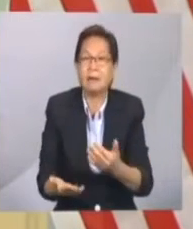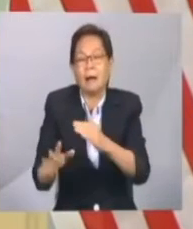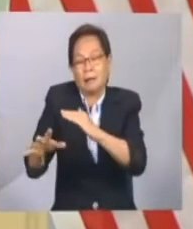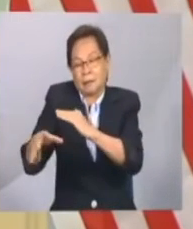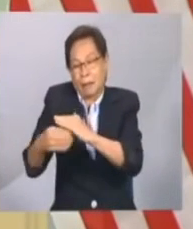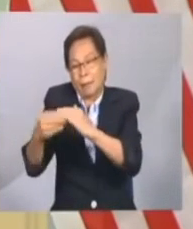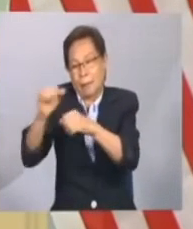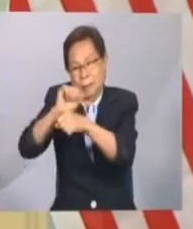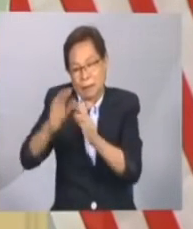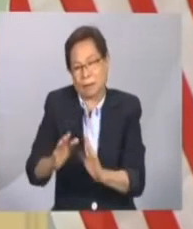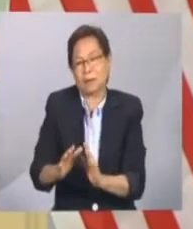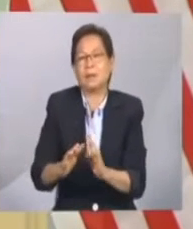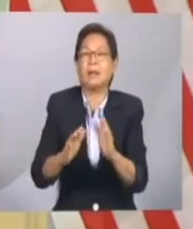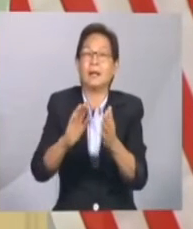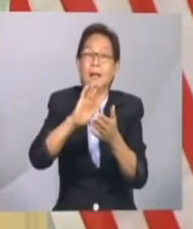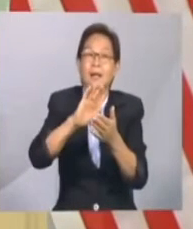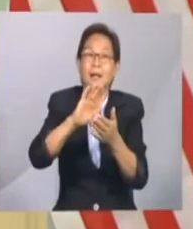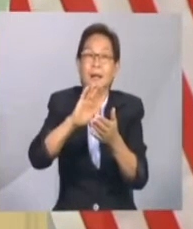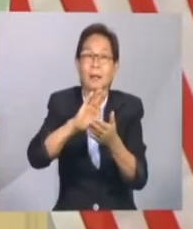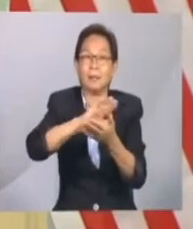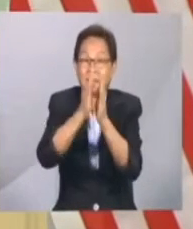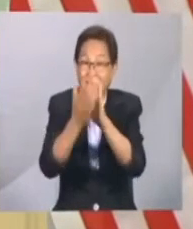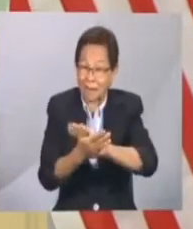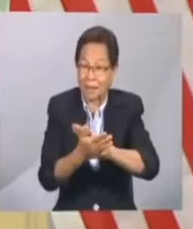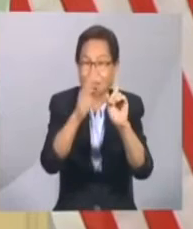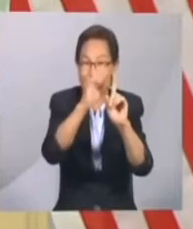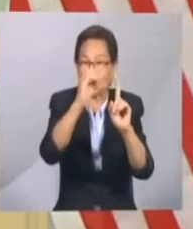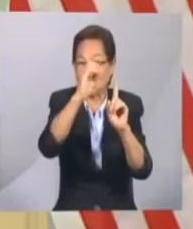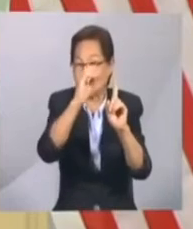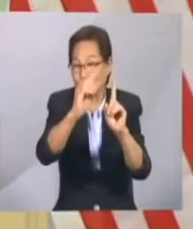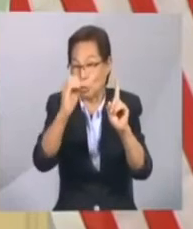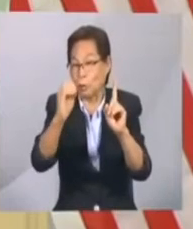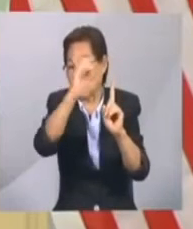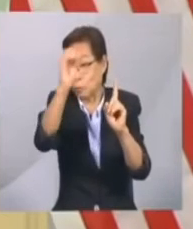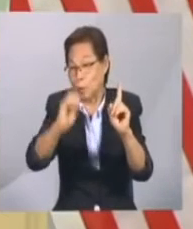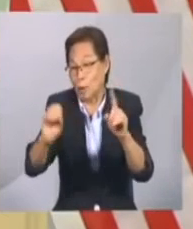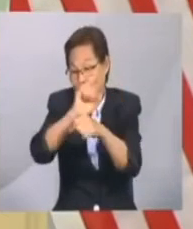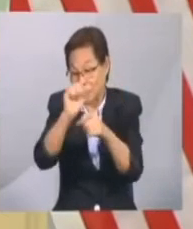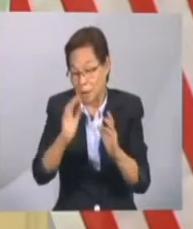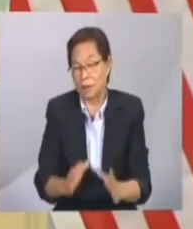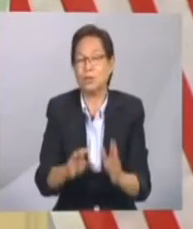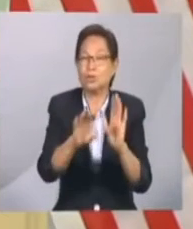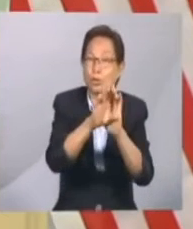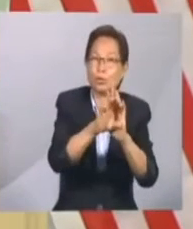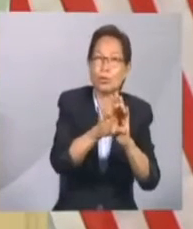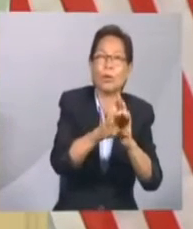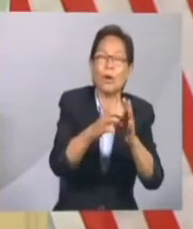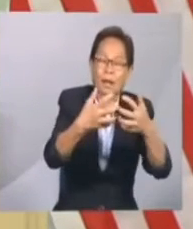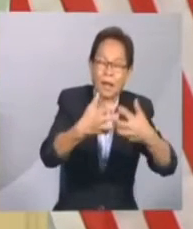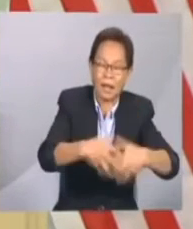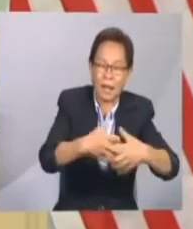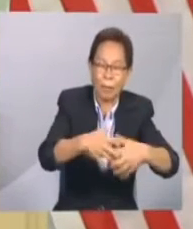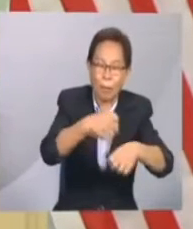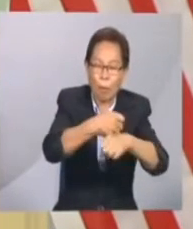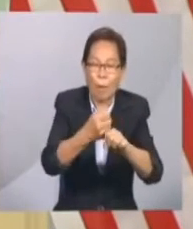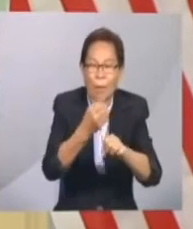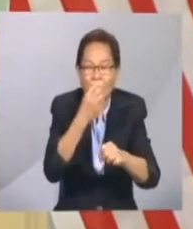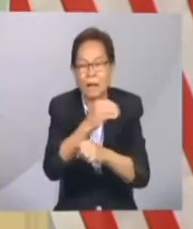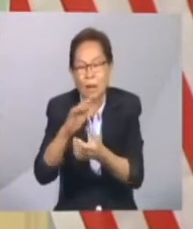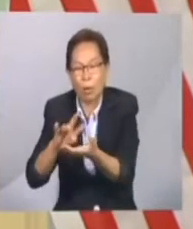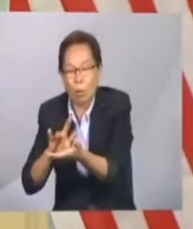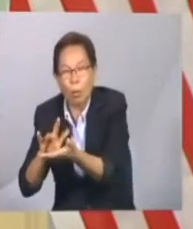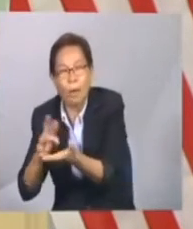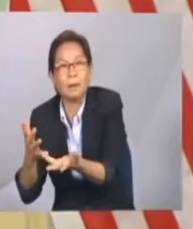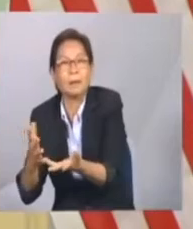tambahan menjadi 100%. Ya, sebagai contoh kilang mengeluarkan produk makanan dan sebagainya, perubatan. Jadi kita